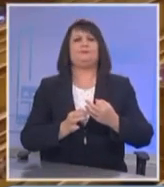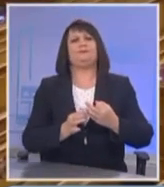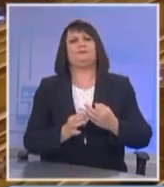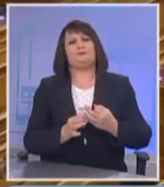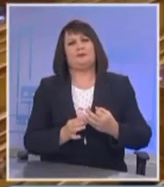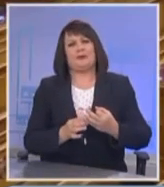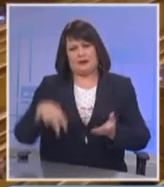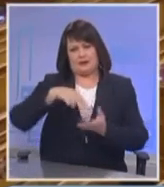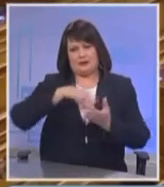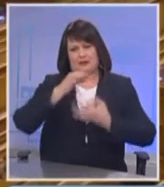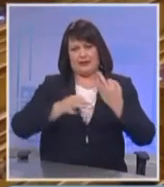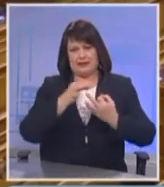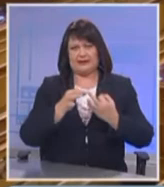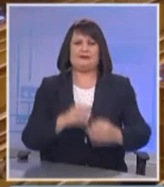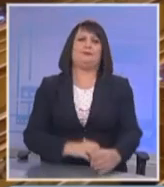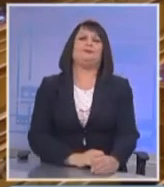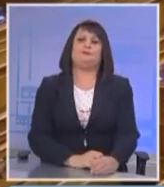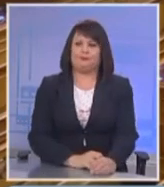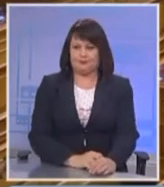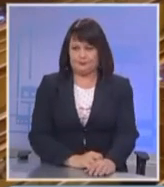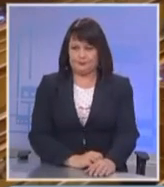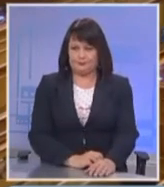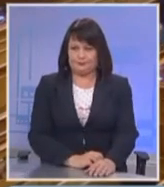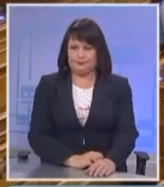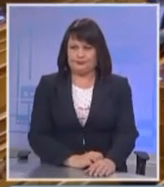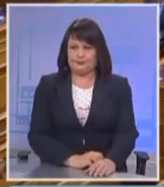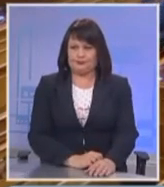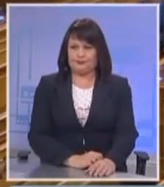Δημήτρη Κουτσούμπα, να πάρει το λόγο.